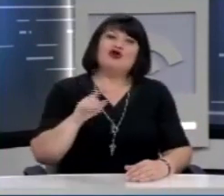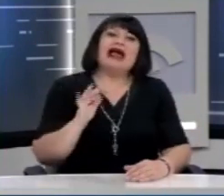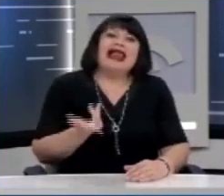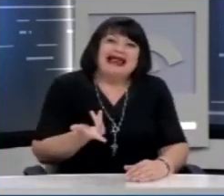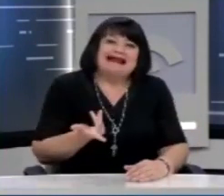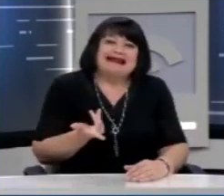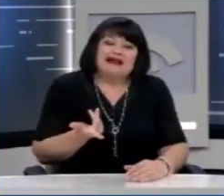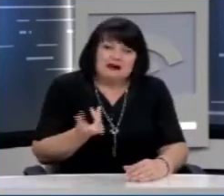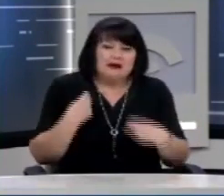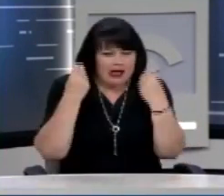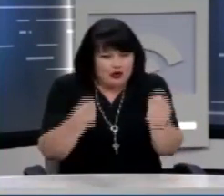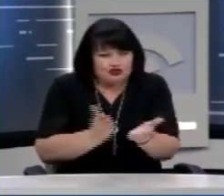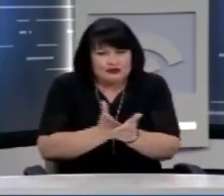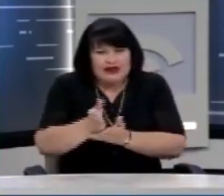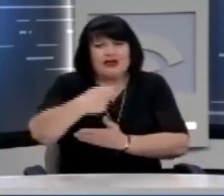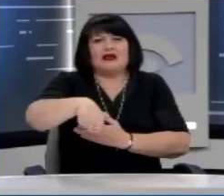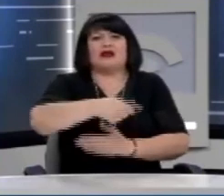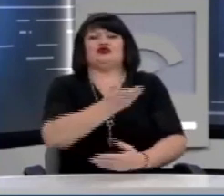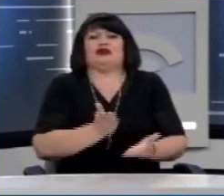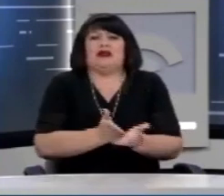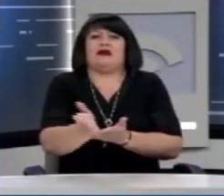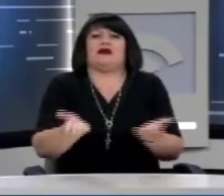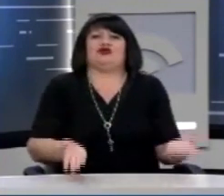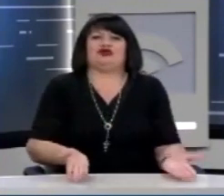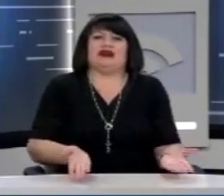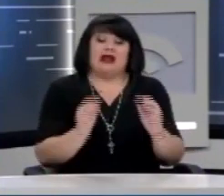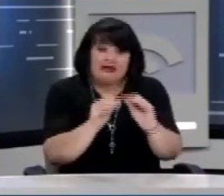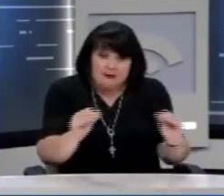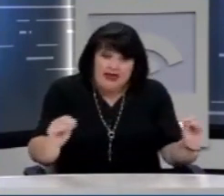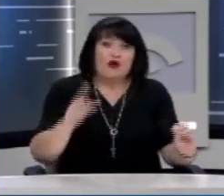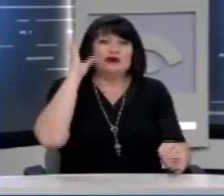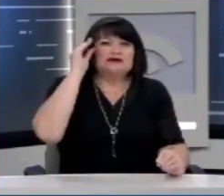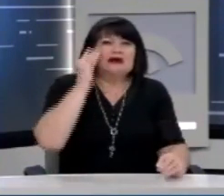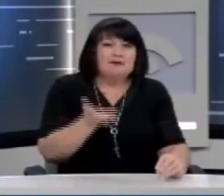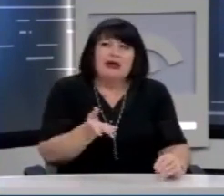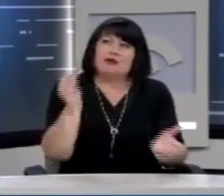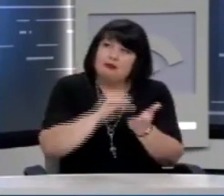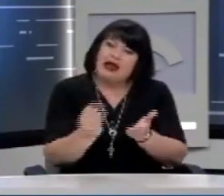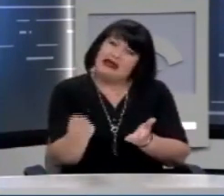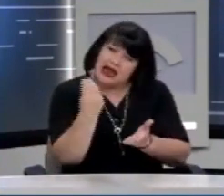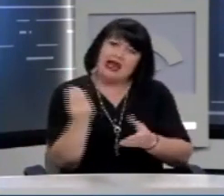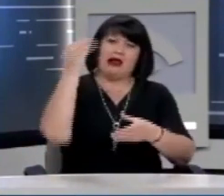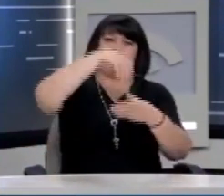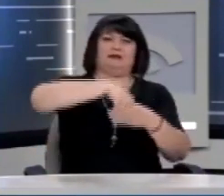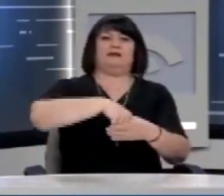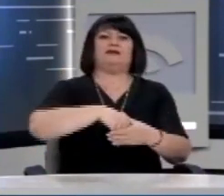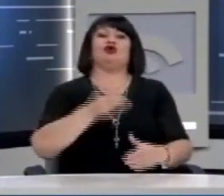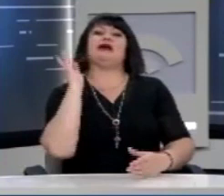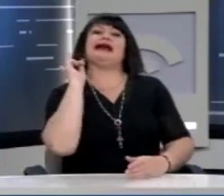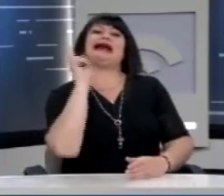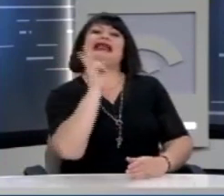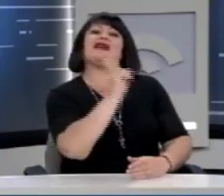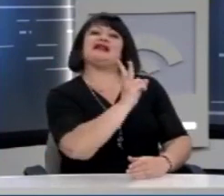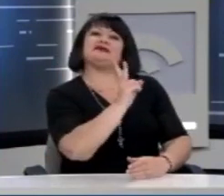την απονομή δικαιοσύνης, τη διαπαιδαγώγηση και τελικά την επανένταξη των καταδικαστέντων.